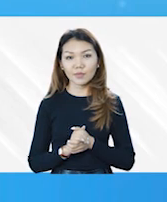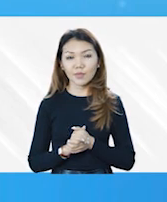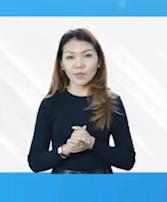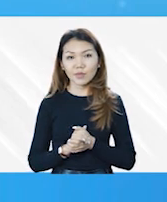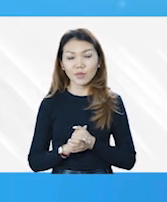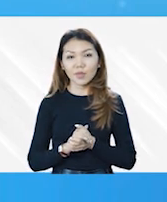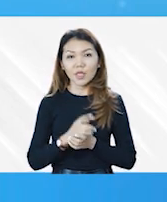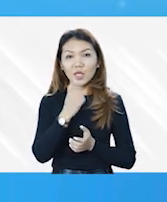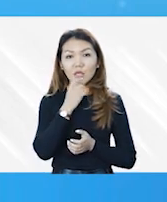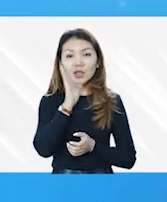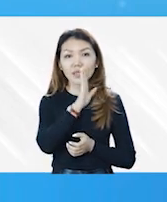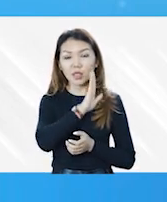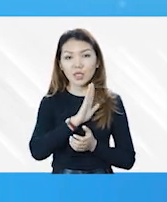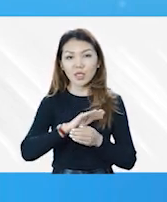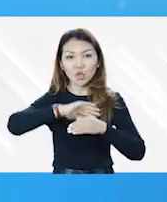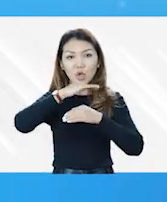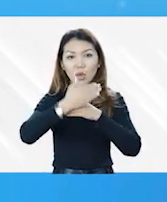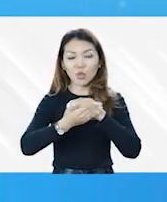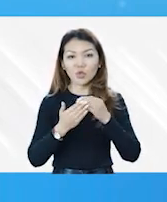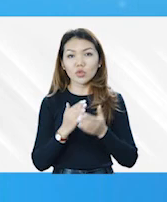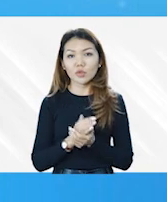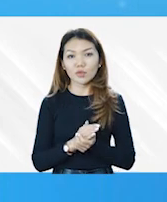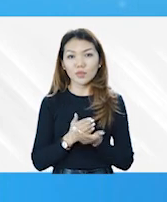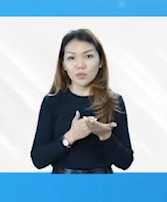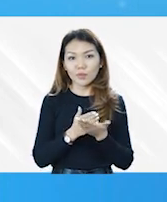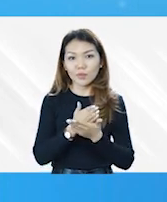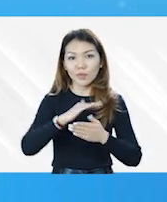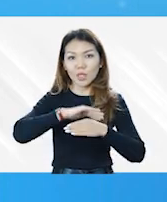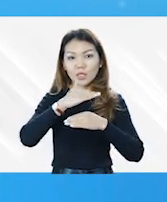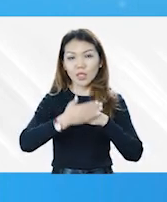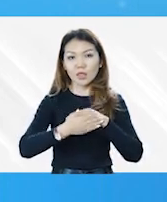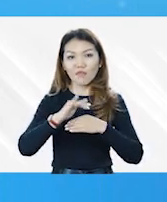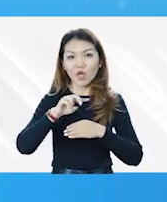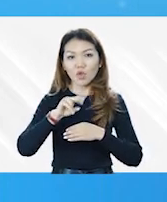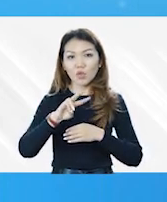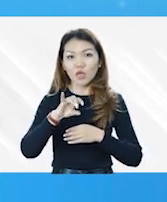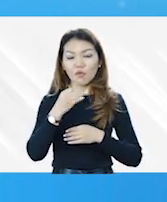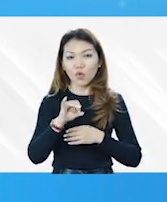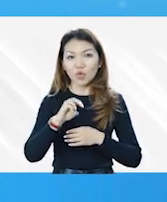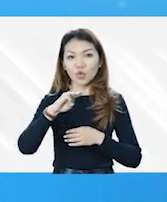Яйцеклетка и ее оболочка продвигаются по складкам фаллопиевой трубы.